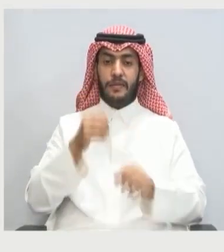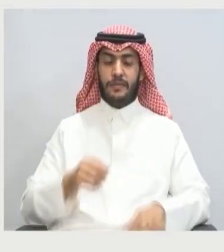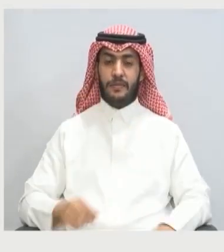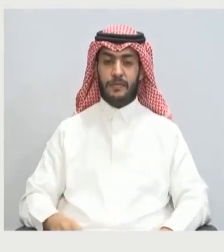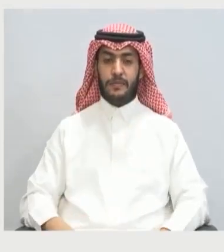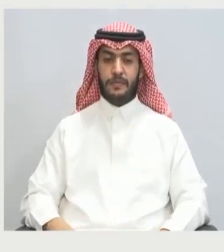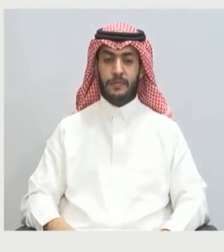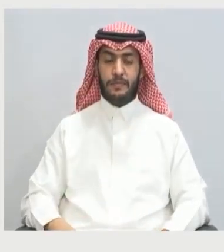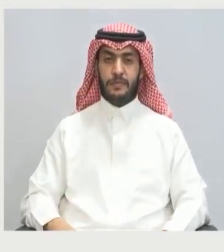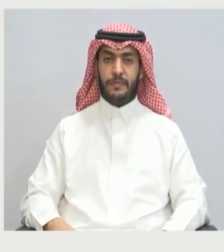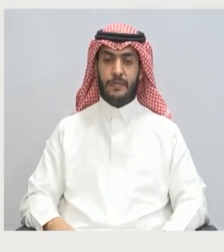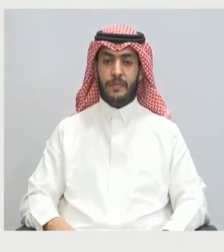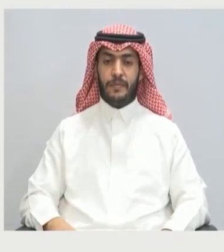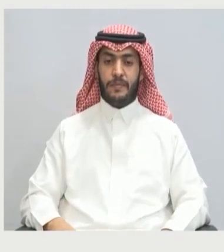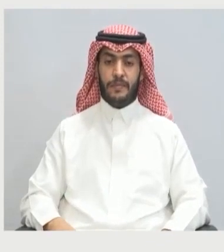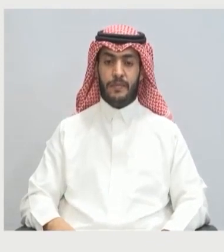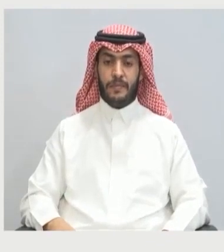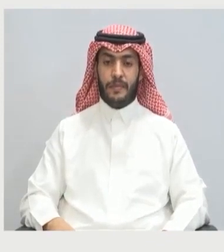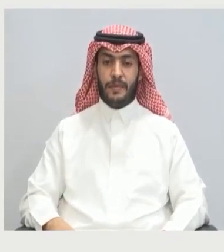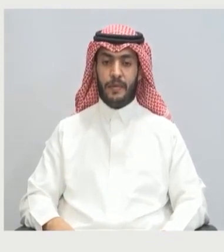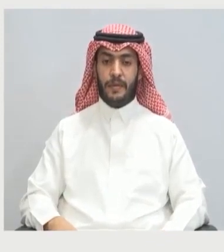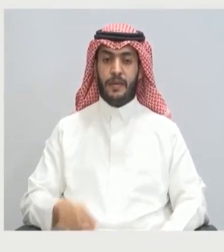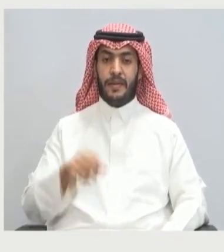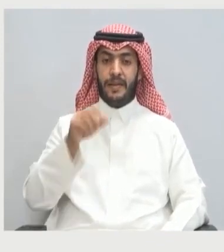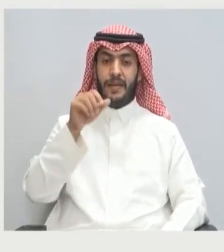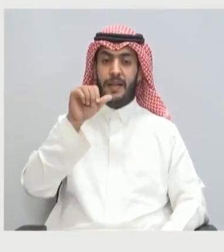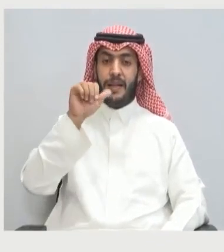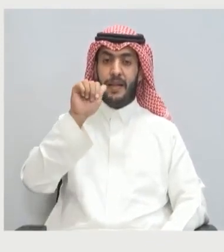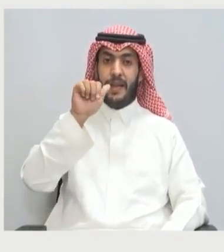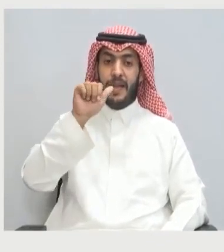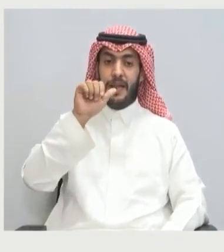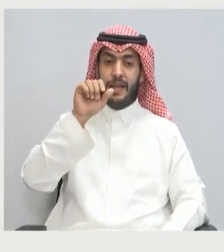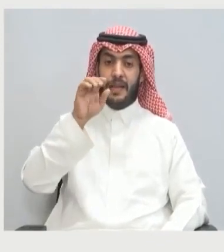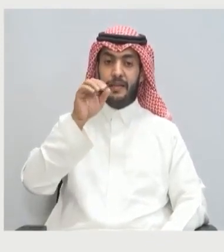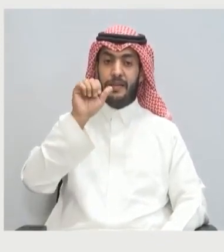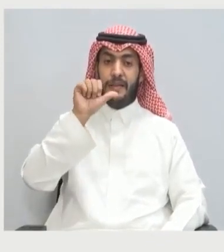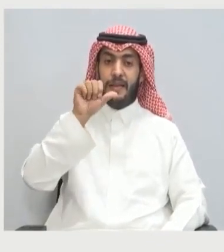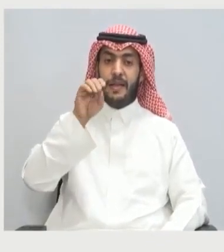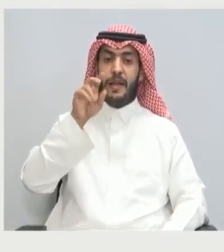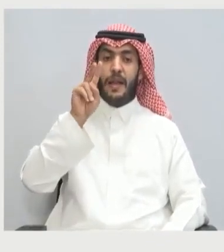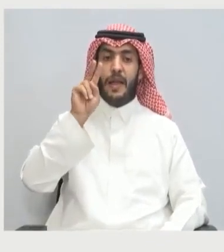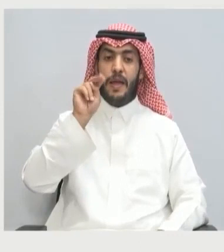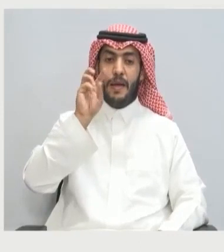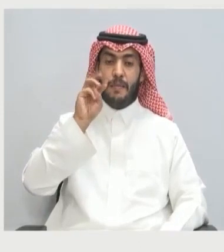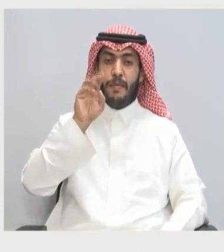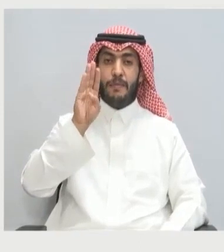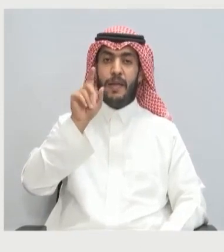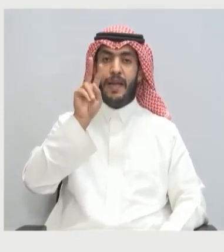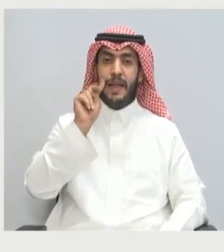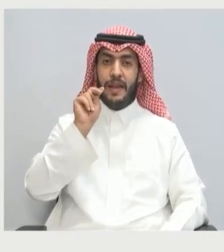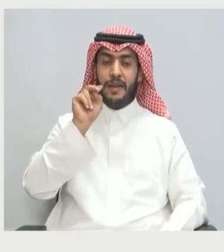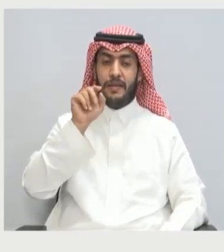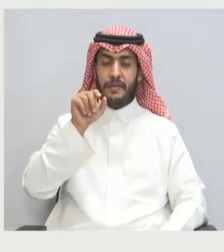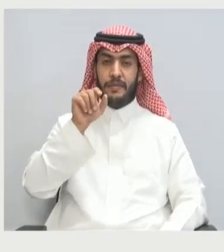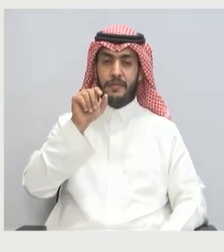سنرفع سنرفع الاي الى الام والبي هي للن حيث ستكون الاي